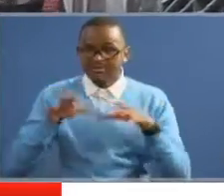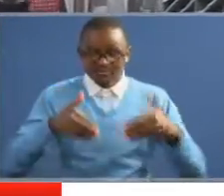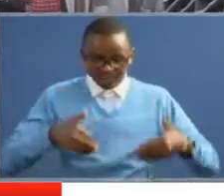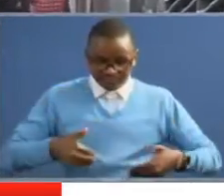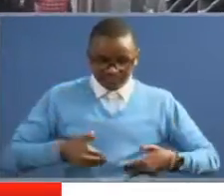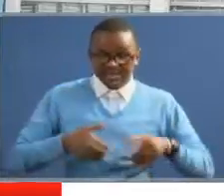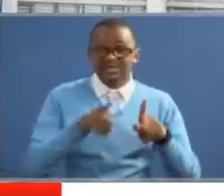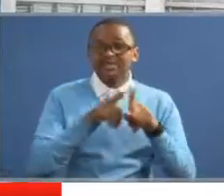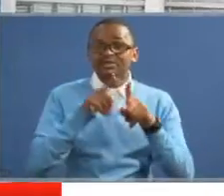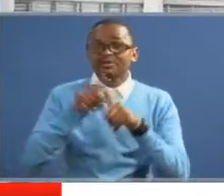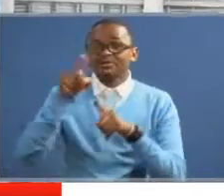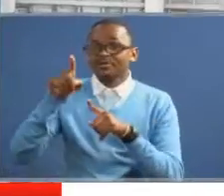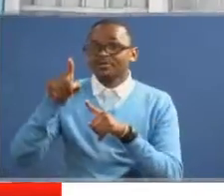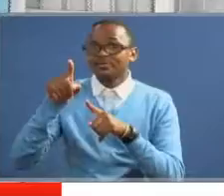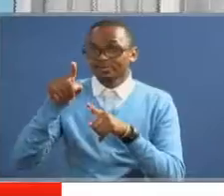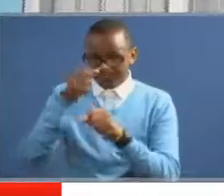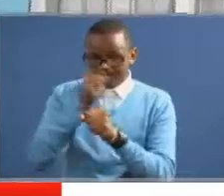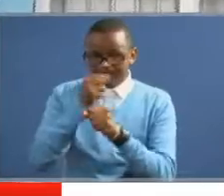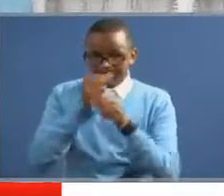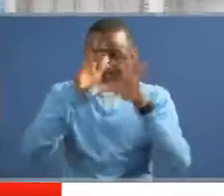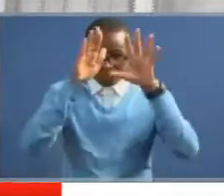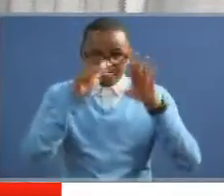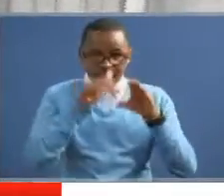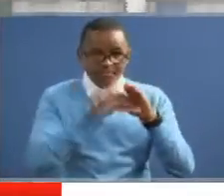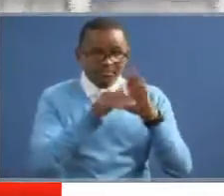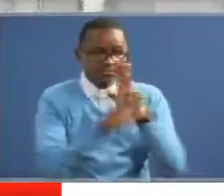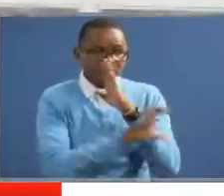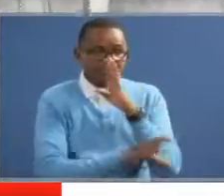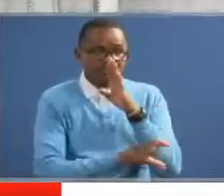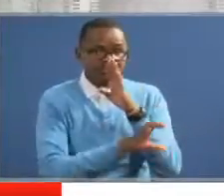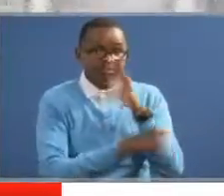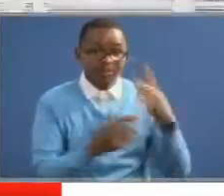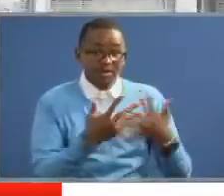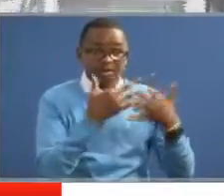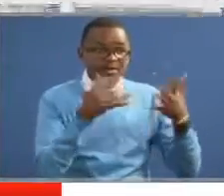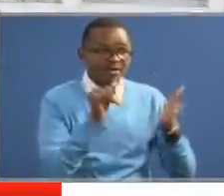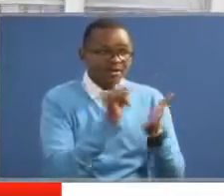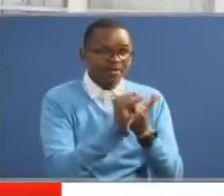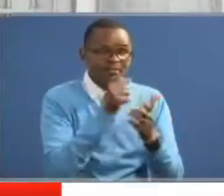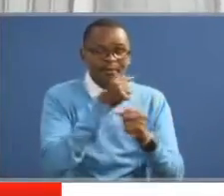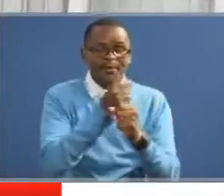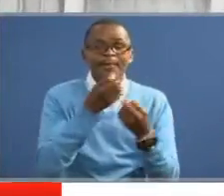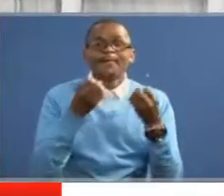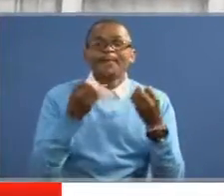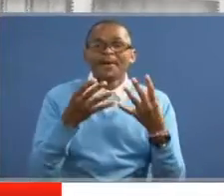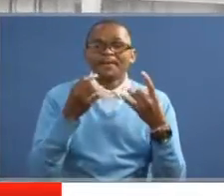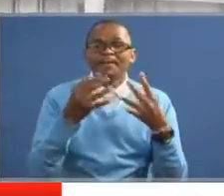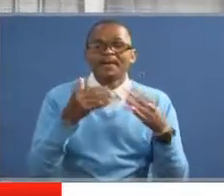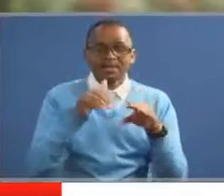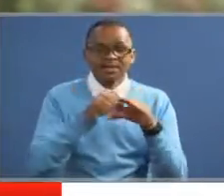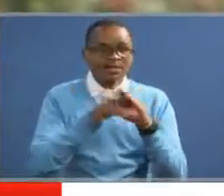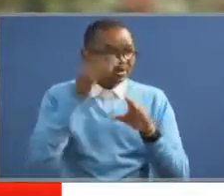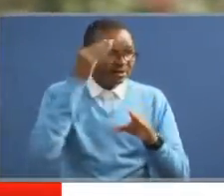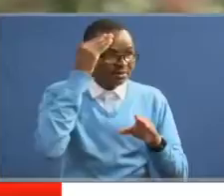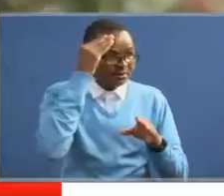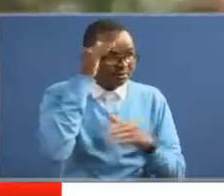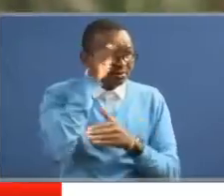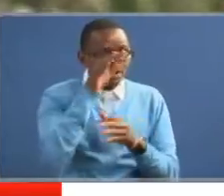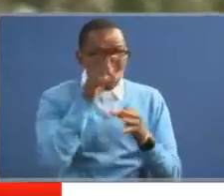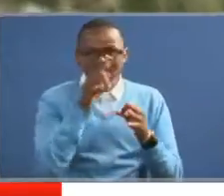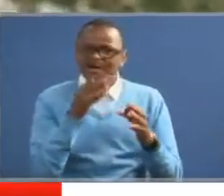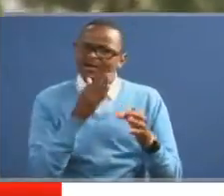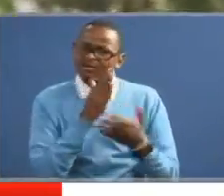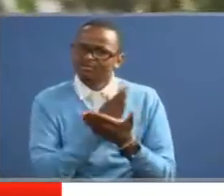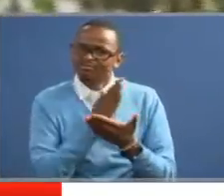vijana ambao pia ndio nguvu kazi muhimu humo nchini. Jambo ambalo limewafanya washikadau katika sekta ya elimu kuuliza